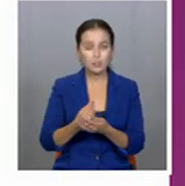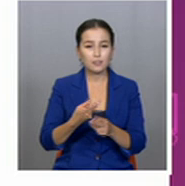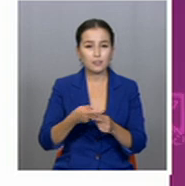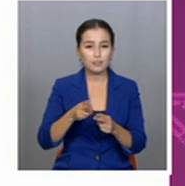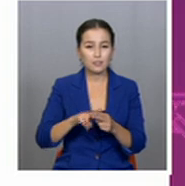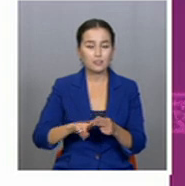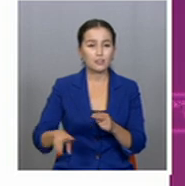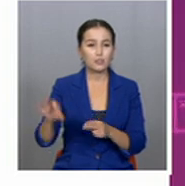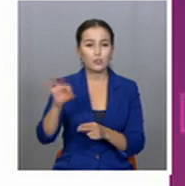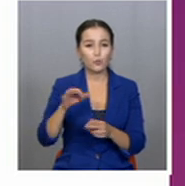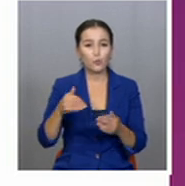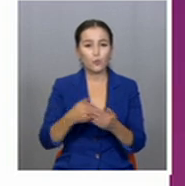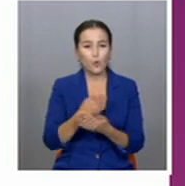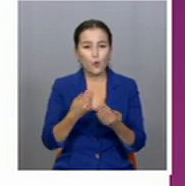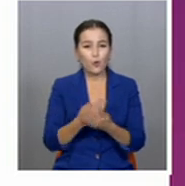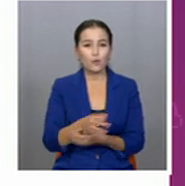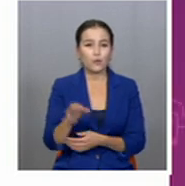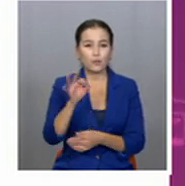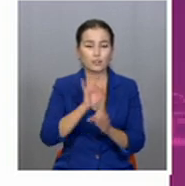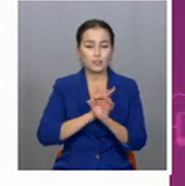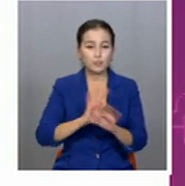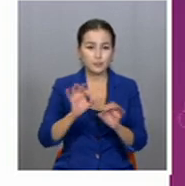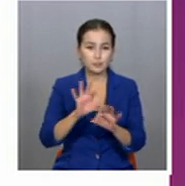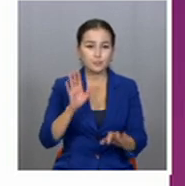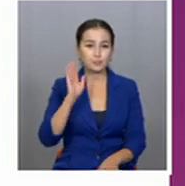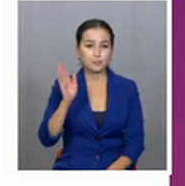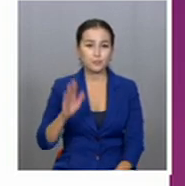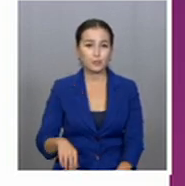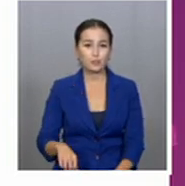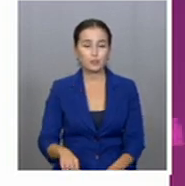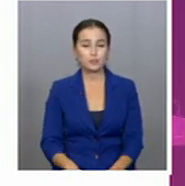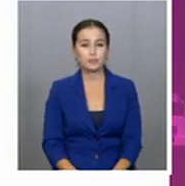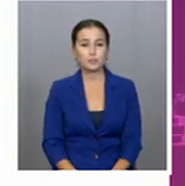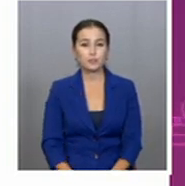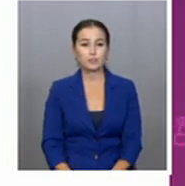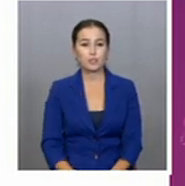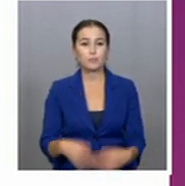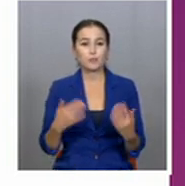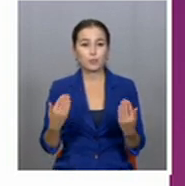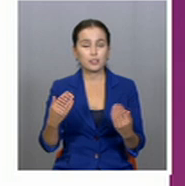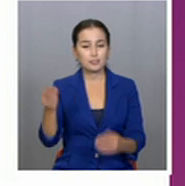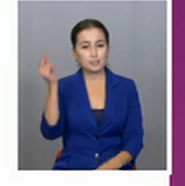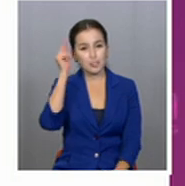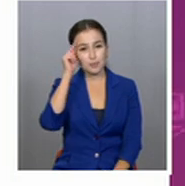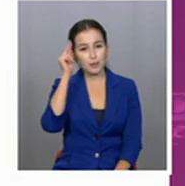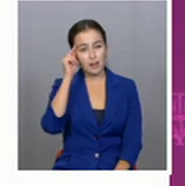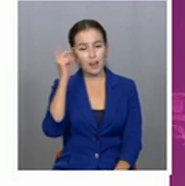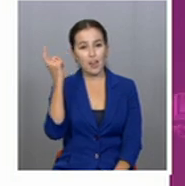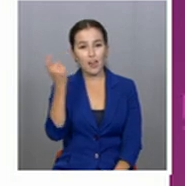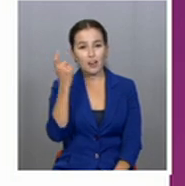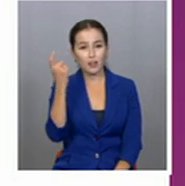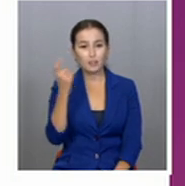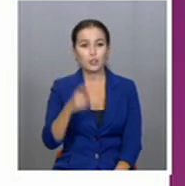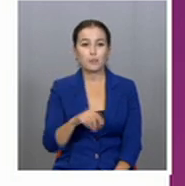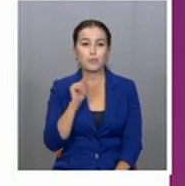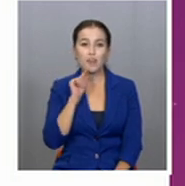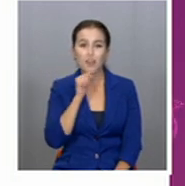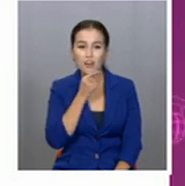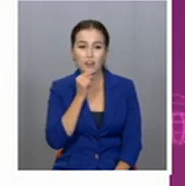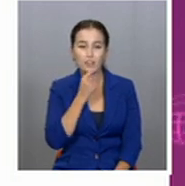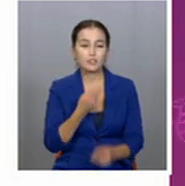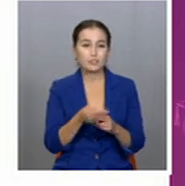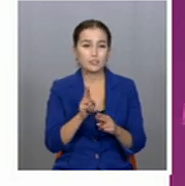жаңалықтарын оқып, талдайтын боламыз. Бүгінгі сабақта экономика және экономикалық жүйе